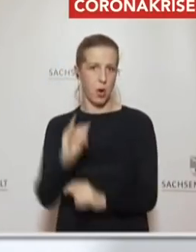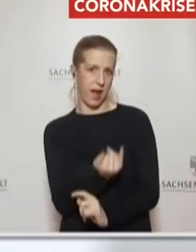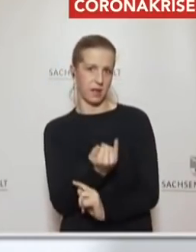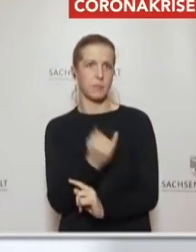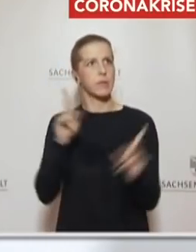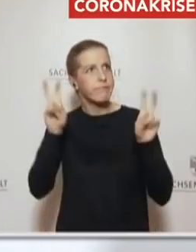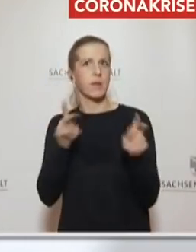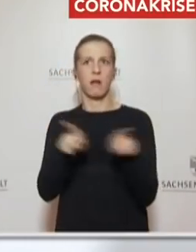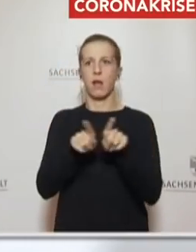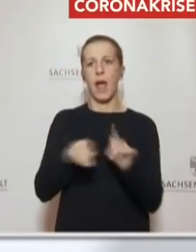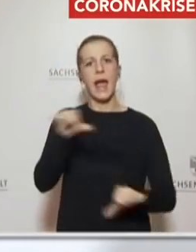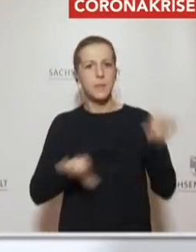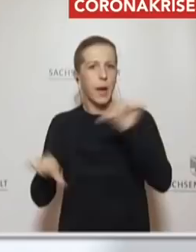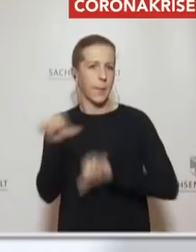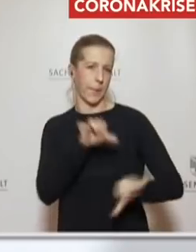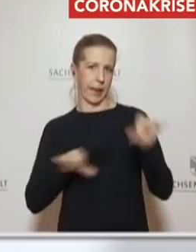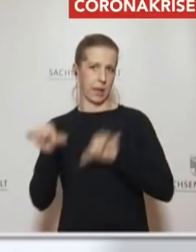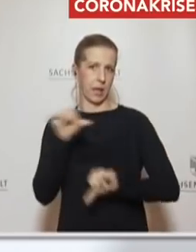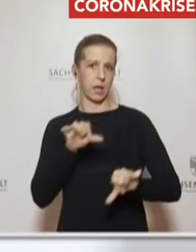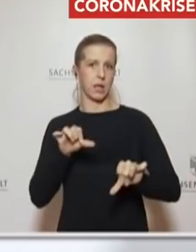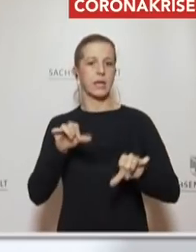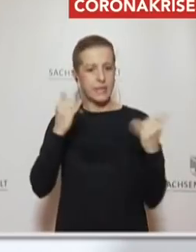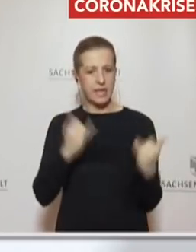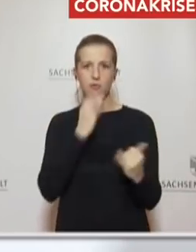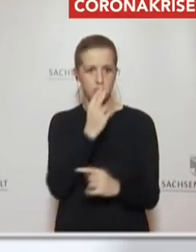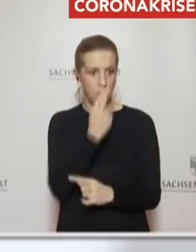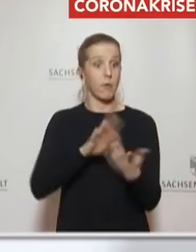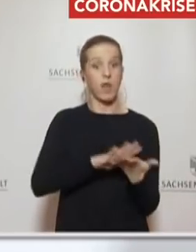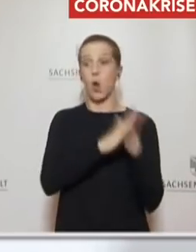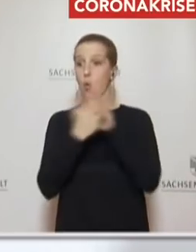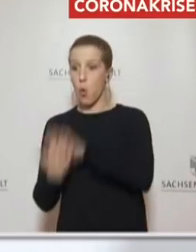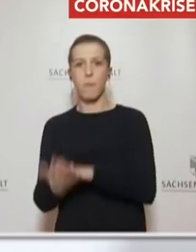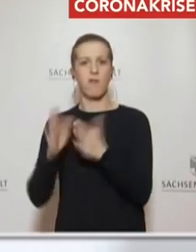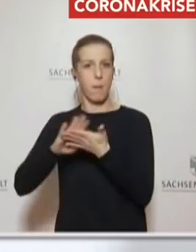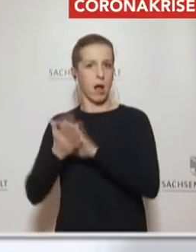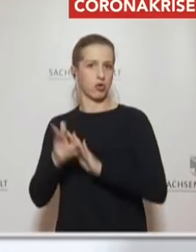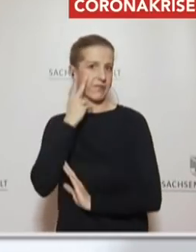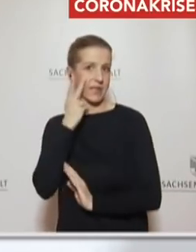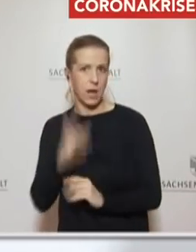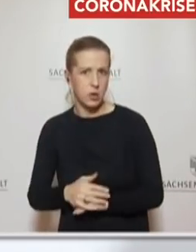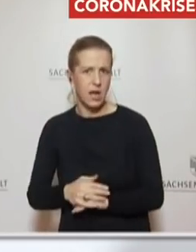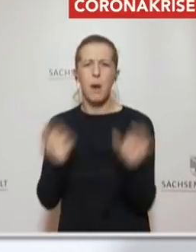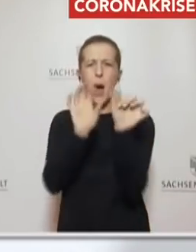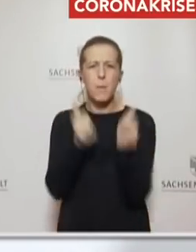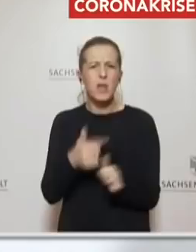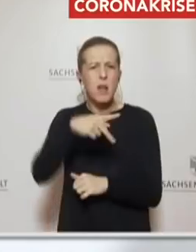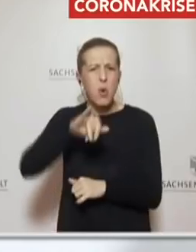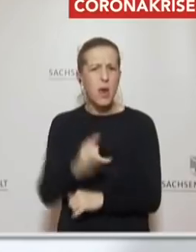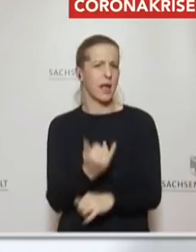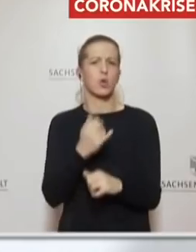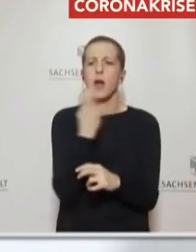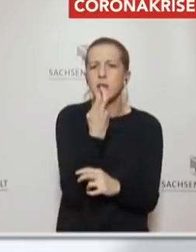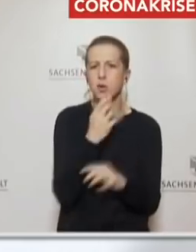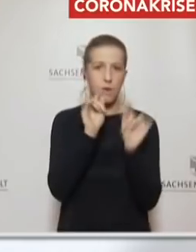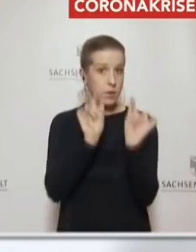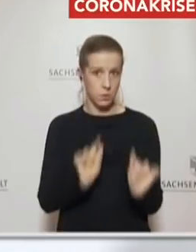Verordnung in praktische Umsetzung bringen wollen. Was meine ich mit Modellversuchen? Dass wir